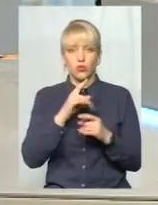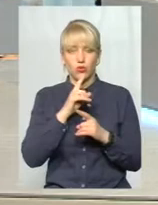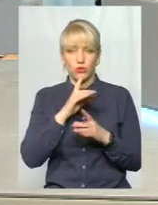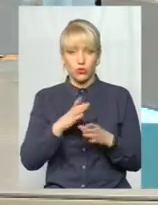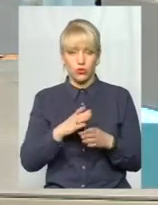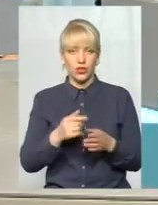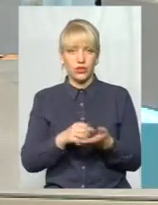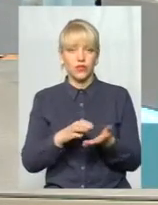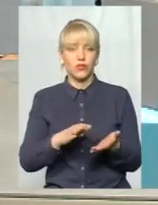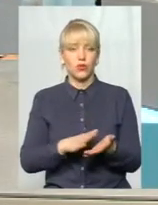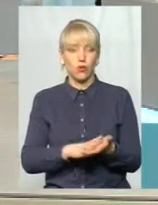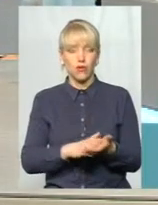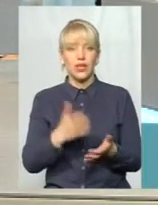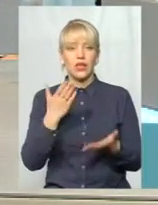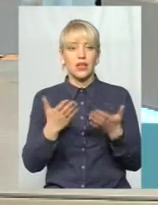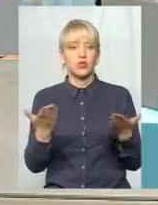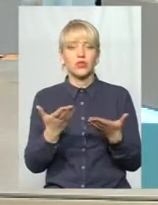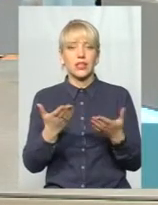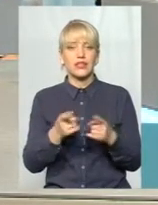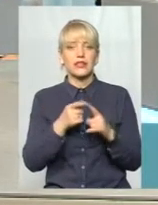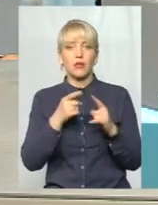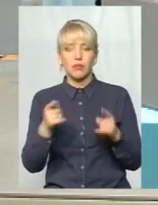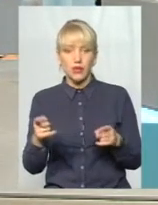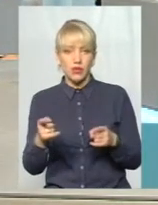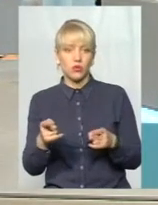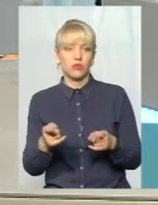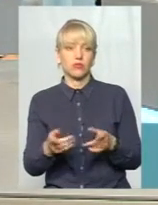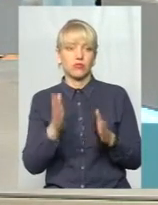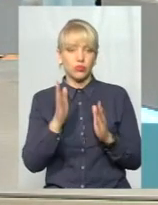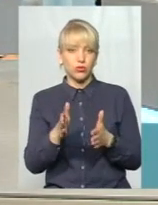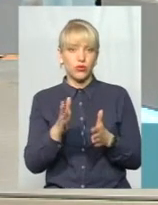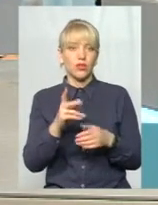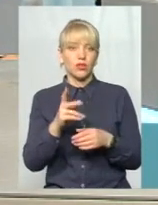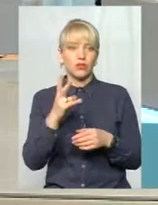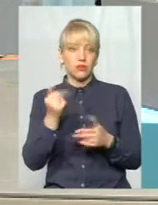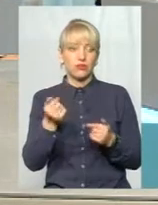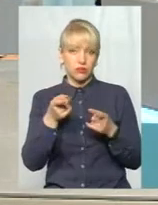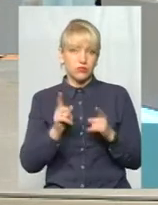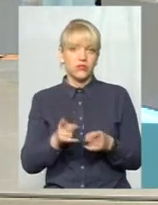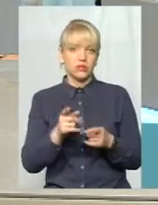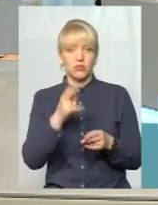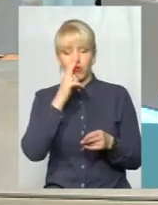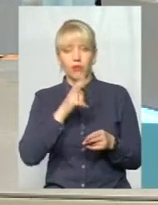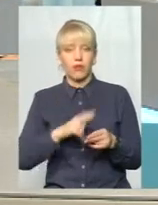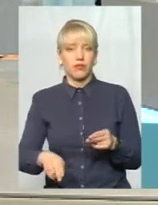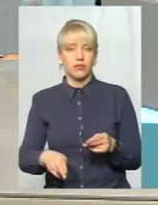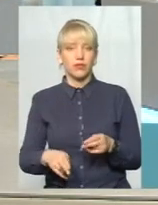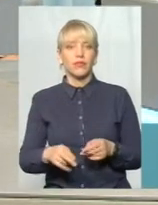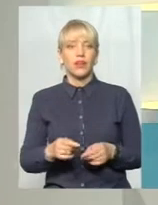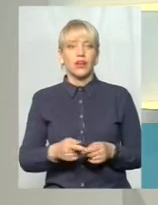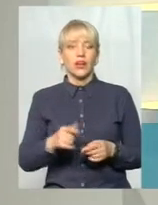якийсь період настане, коли почнуть виявляти, да, дійсно пропав, чи загинув, чи ще щось. У випадку з Едуардом